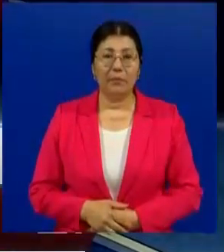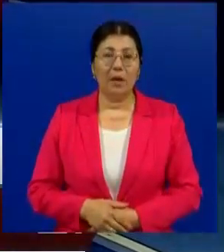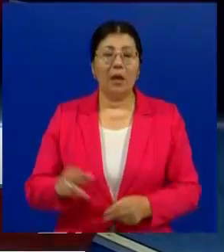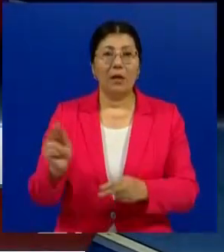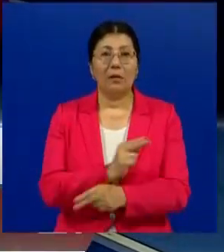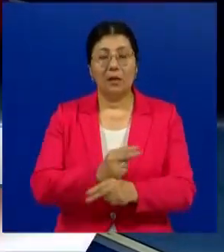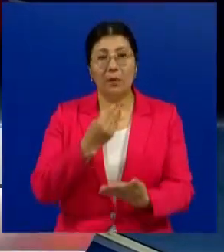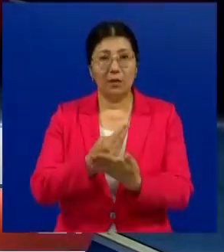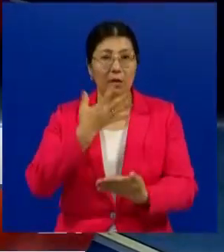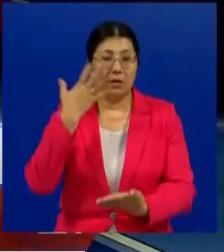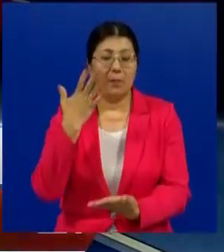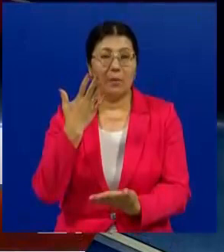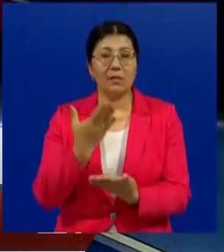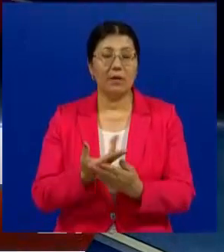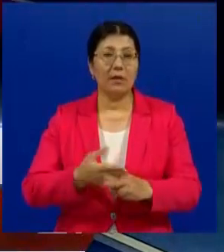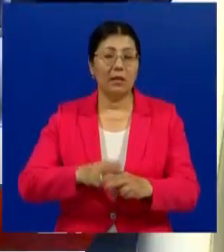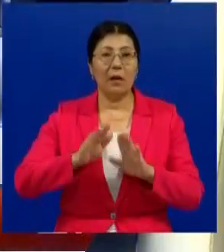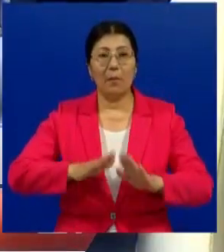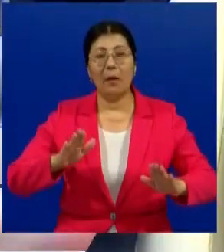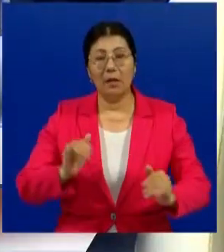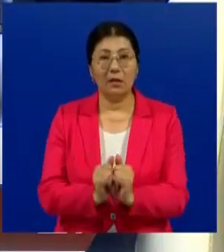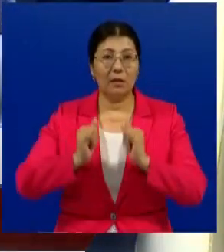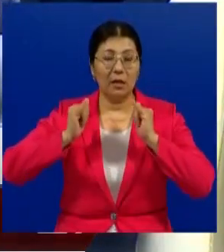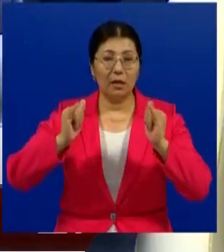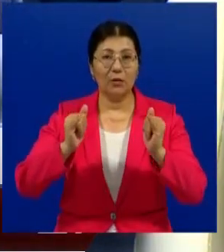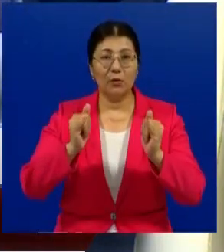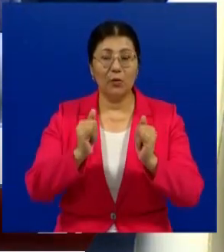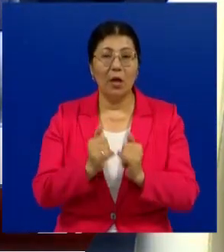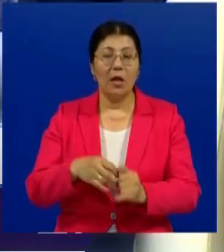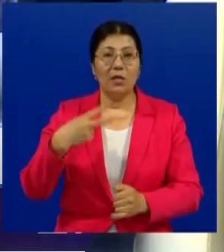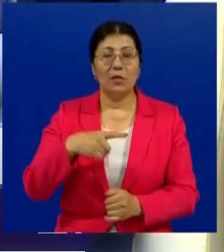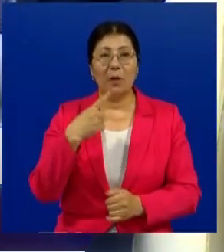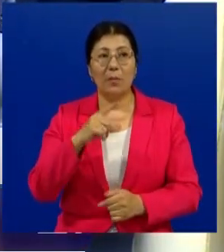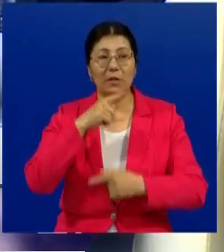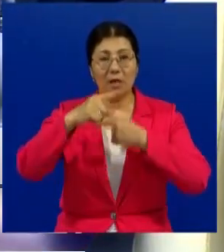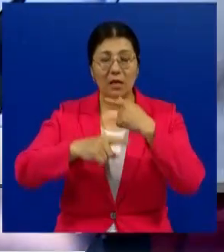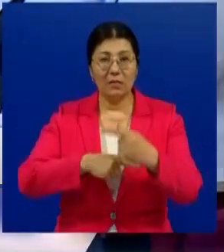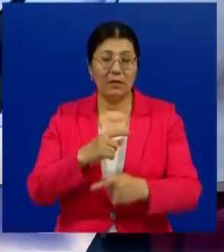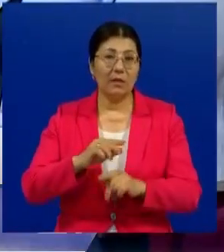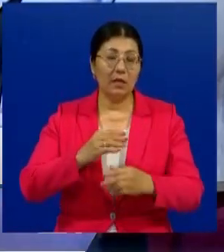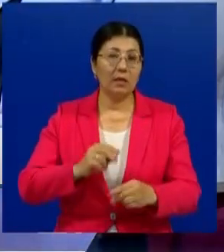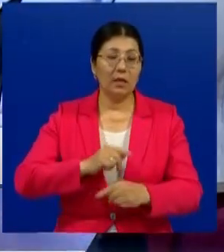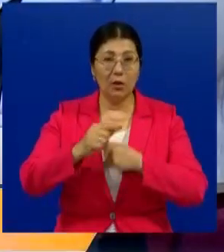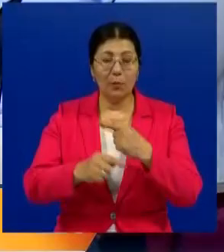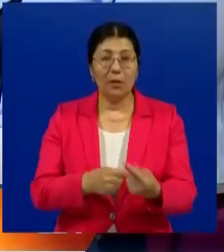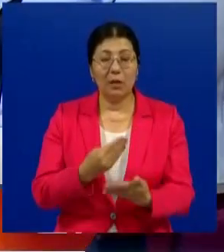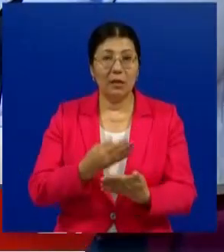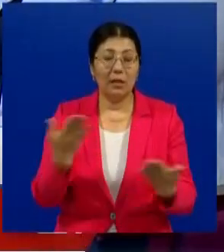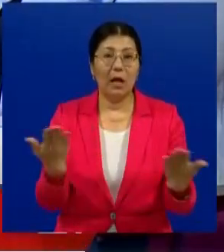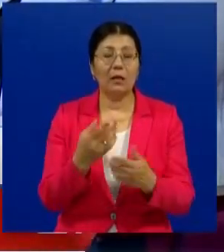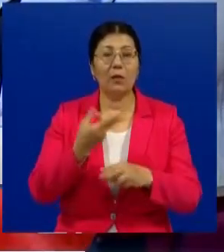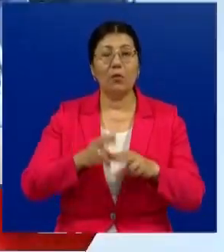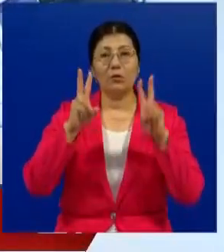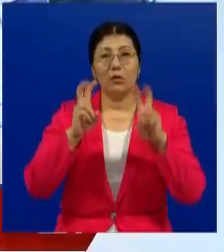Тәрбие және құндылықтар диалектикасы баланың бәсекеге қабілеттілігін арттыру, 21-ші ғасырдағы Z және Альфа ұрпағының құзыреттілігі. Бұл